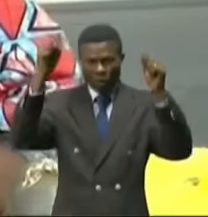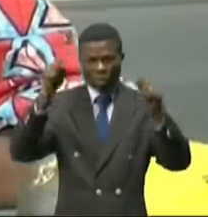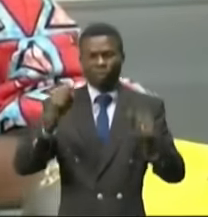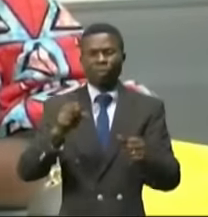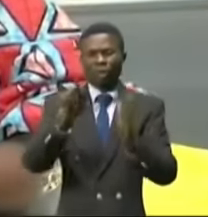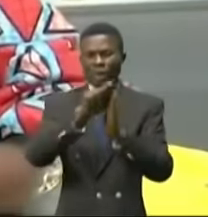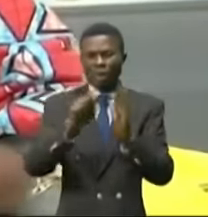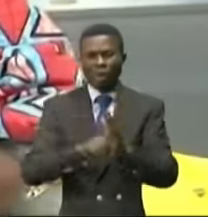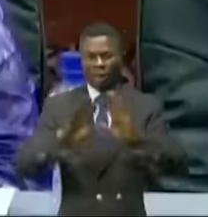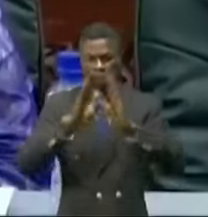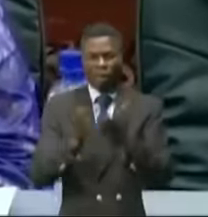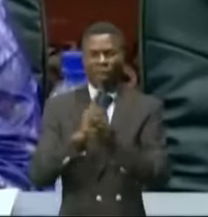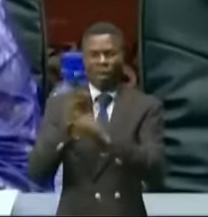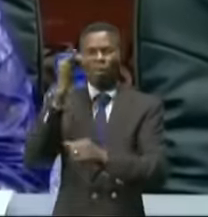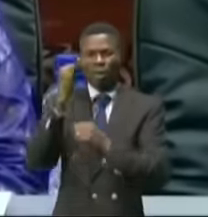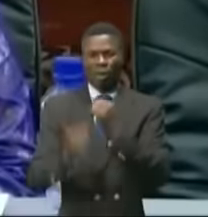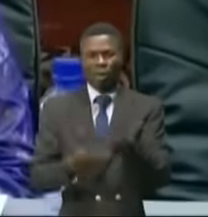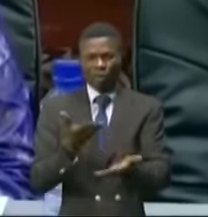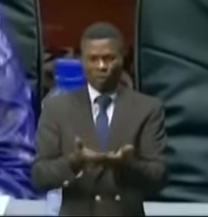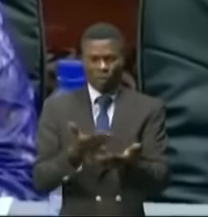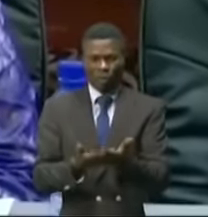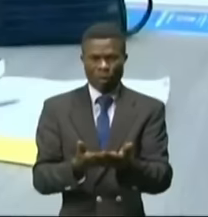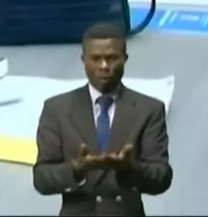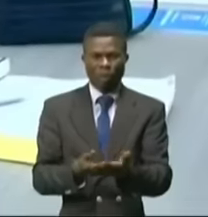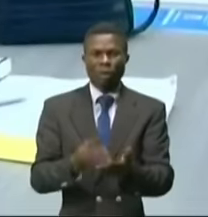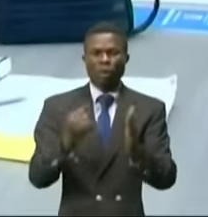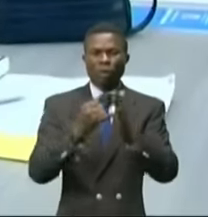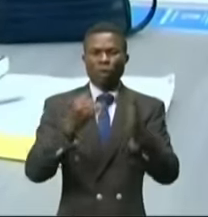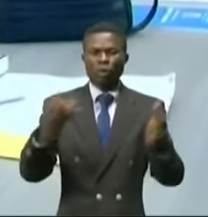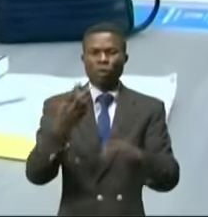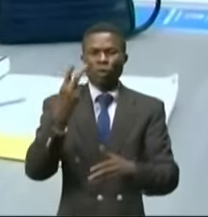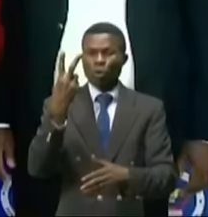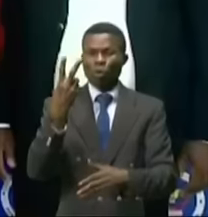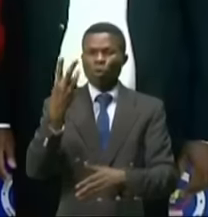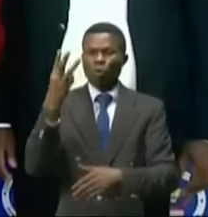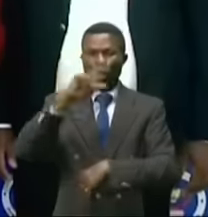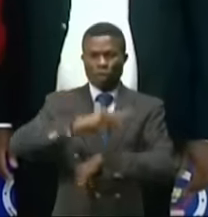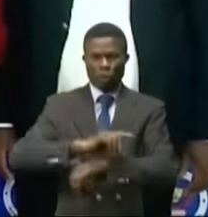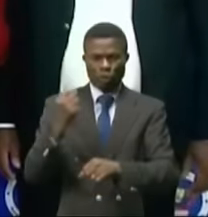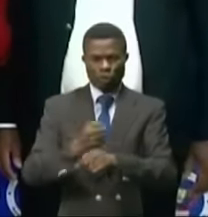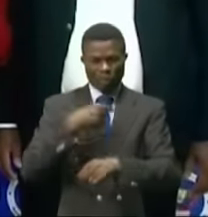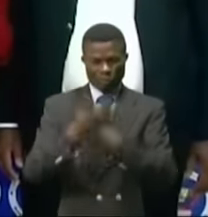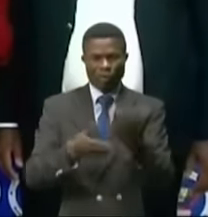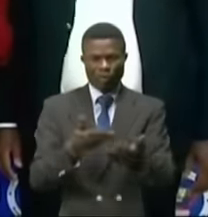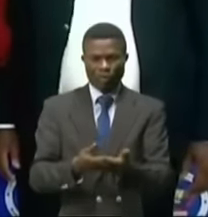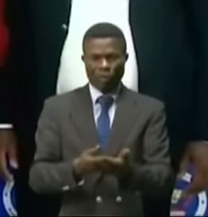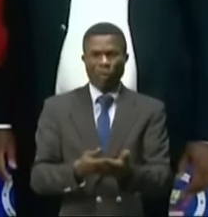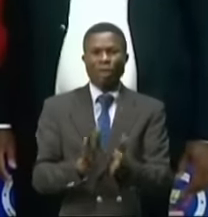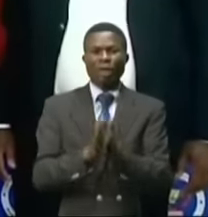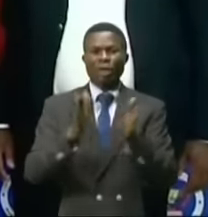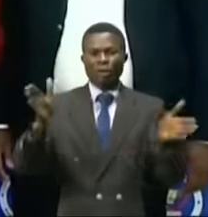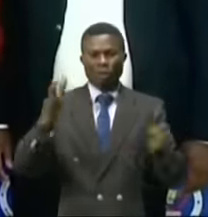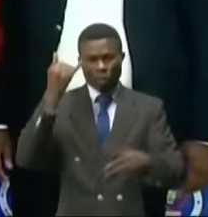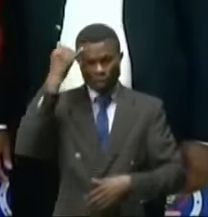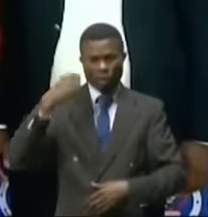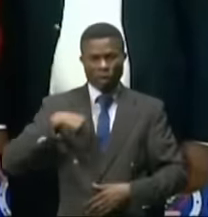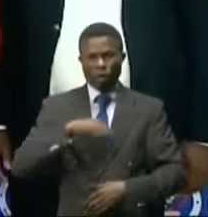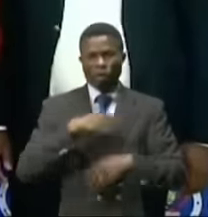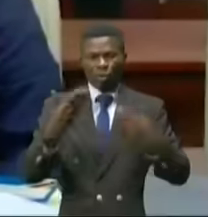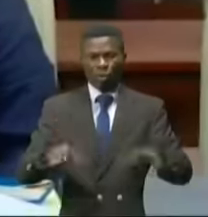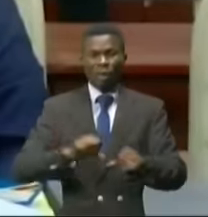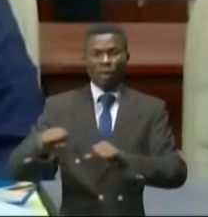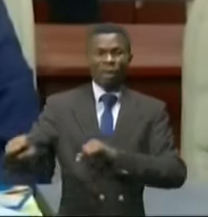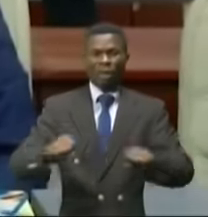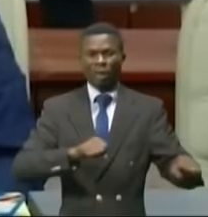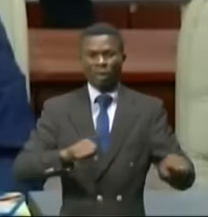texte et le rapport final. Elle se donne au moins 72 heures de travaux. Globalement, nous avons terminé